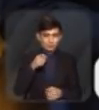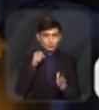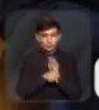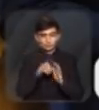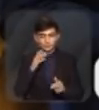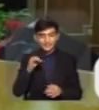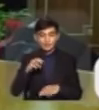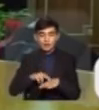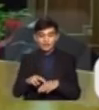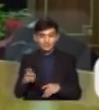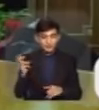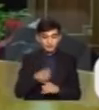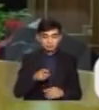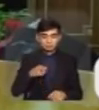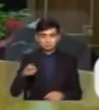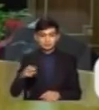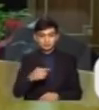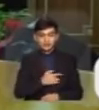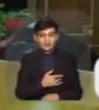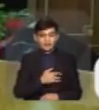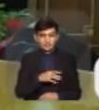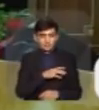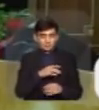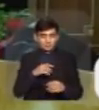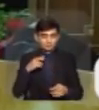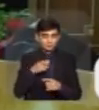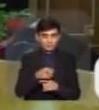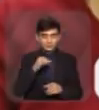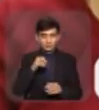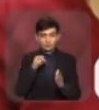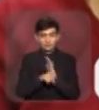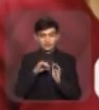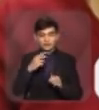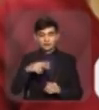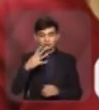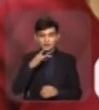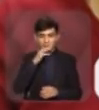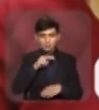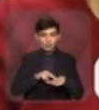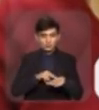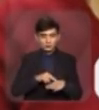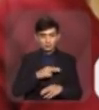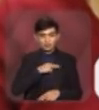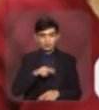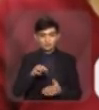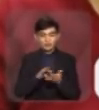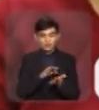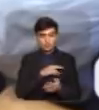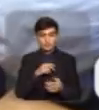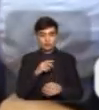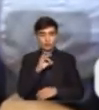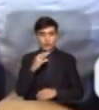патрульные прибыли, мужчина ударил ножом сержанта Дархана Базарбаева прямо в сердце. 24-летний полицейский скончался до приезда